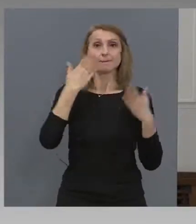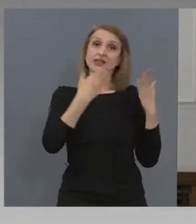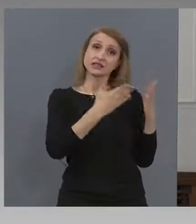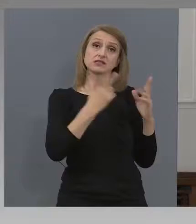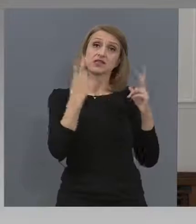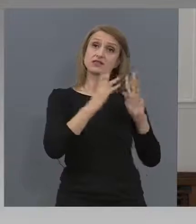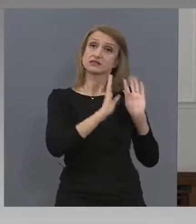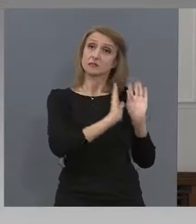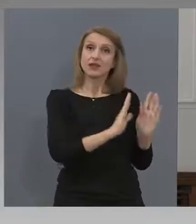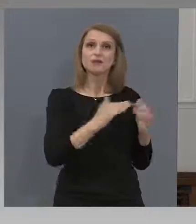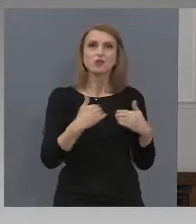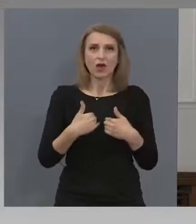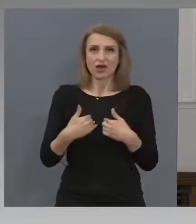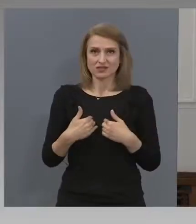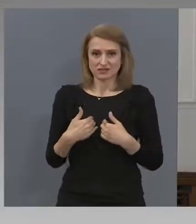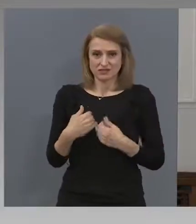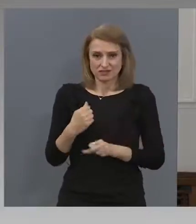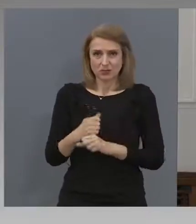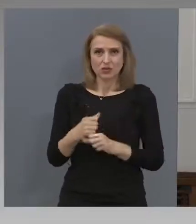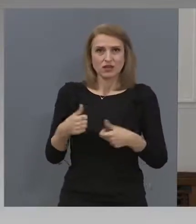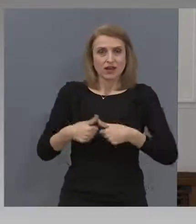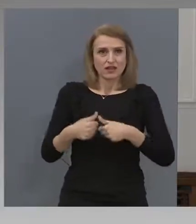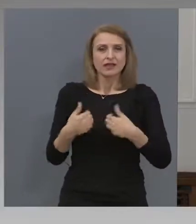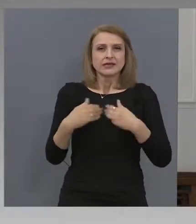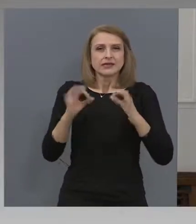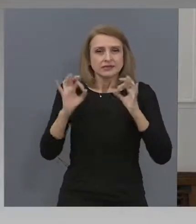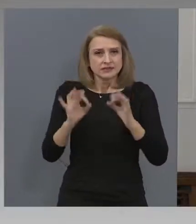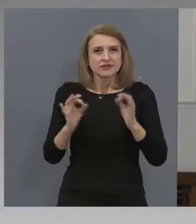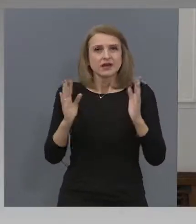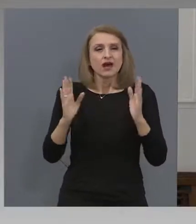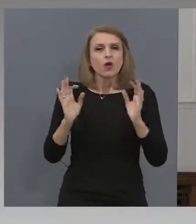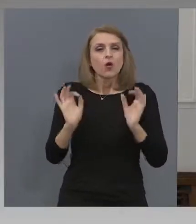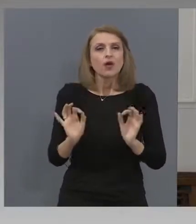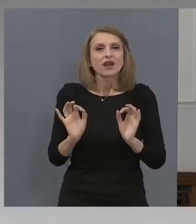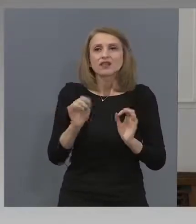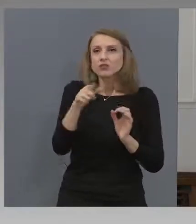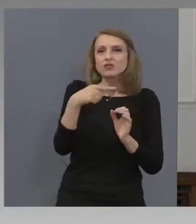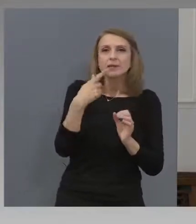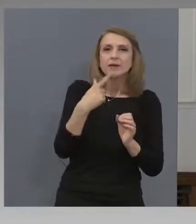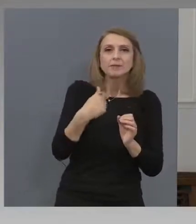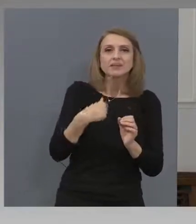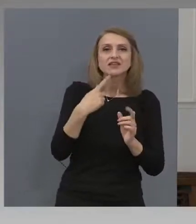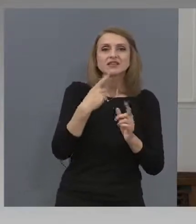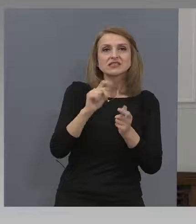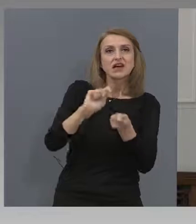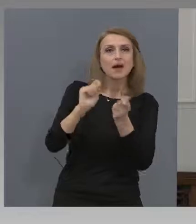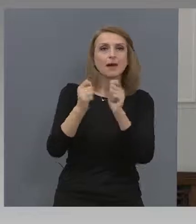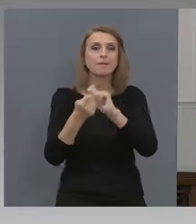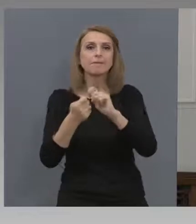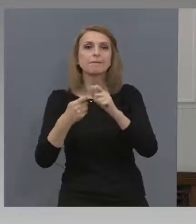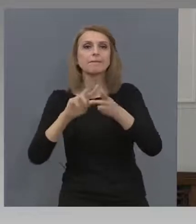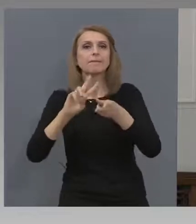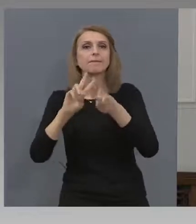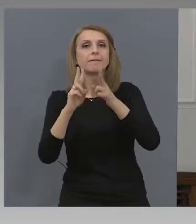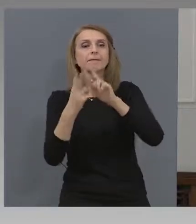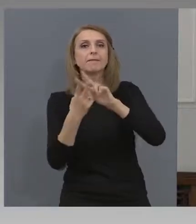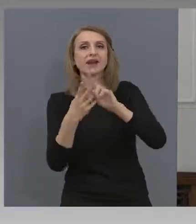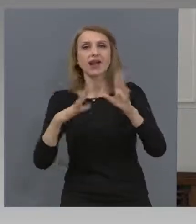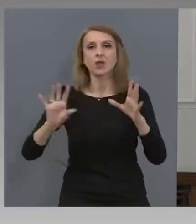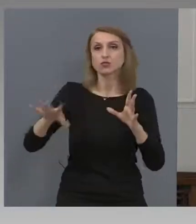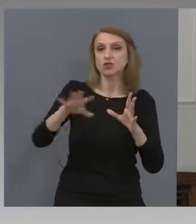каква е гледната точка. Така както преди малко на въпроса за преустройството, всъщност се опитахме да обясним,